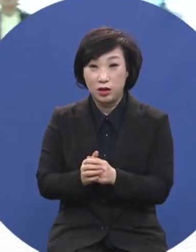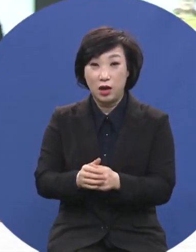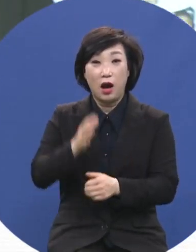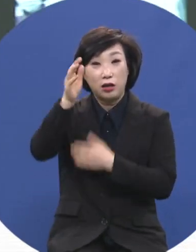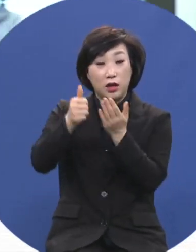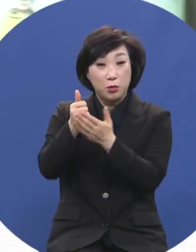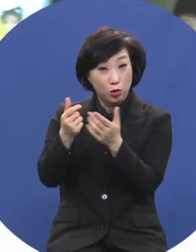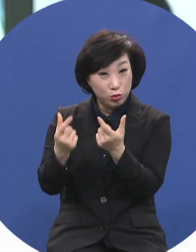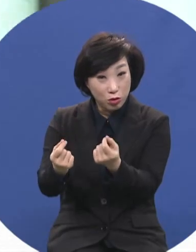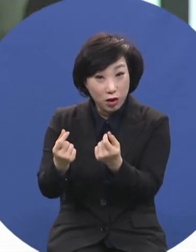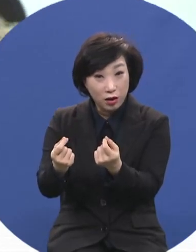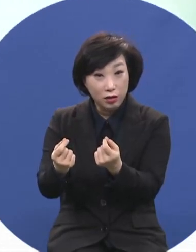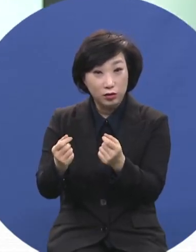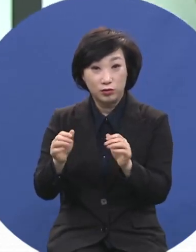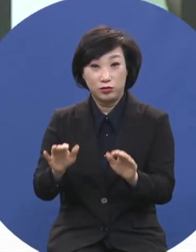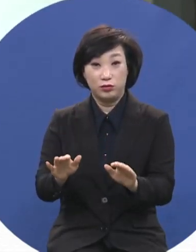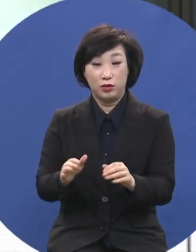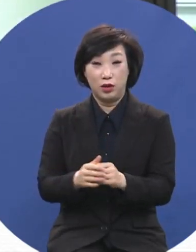하나님이신데